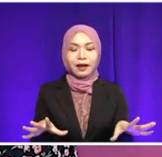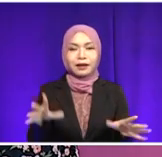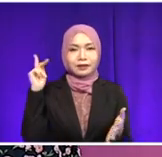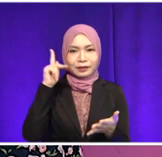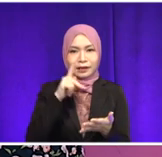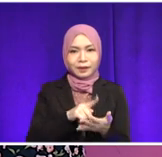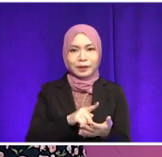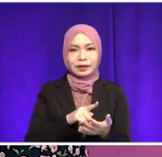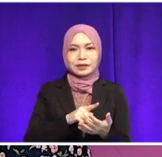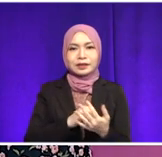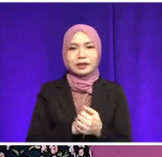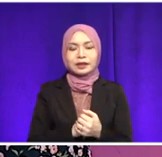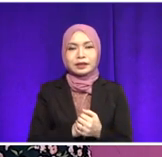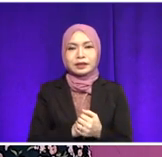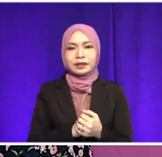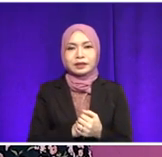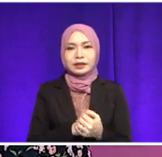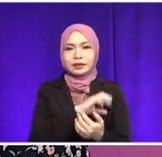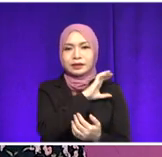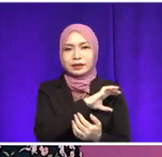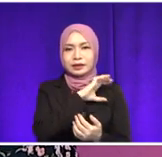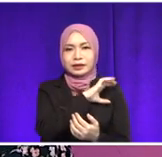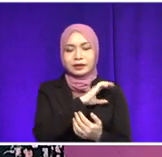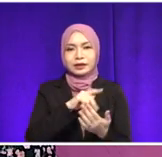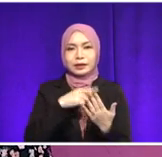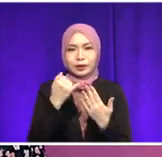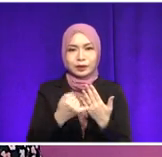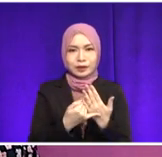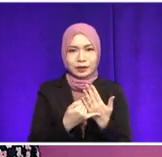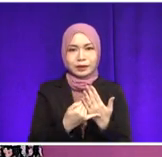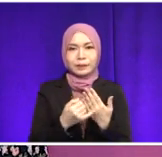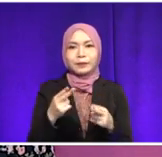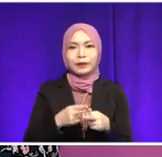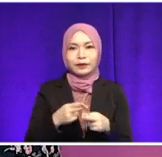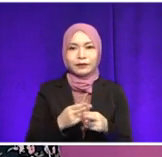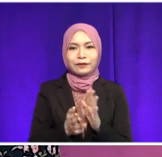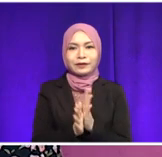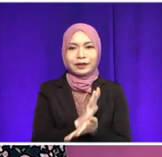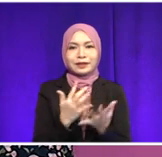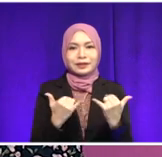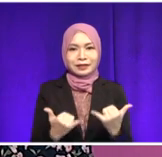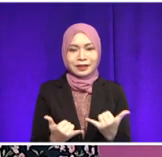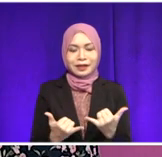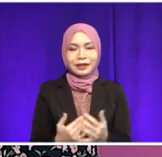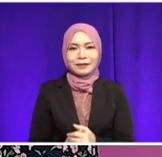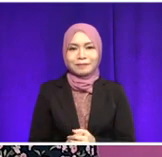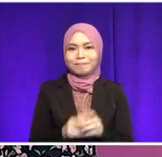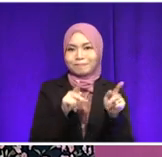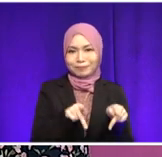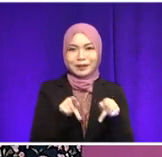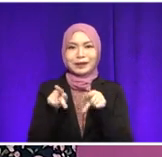tadi kita pindahkan kepada persoalan-persoalan pula jadi kita tidak dapat maklumat jadi